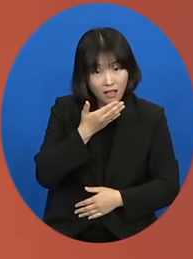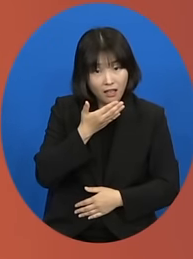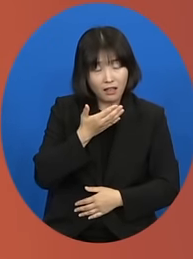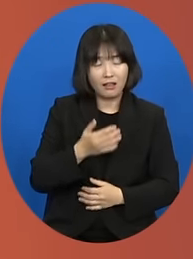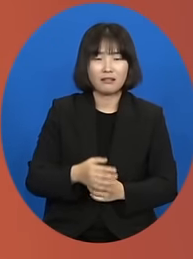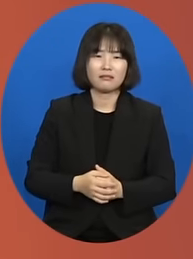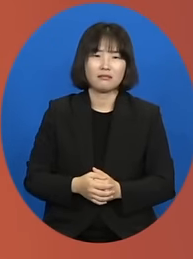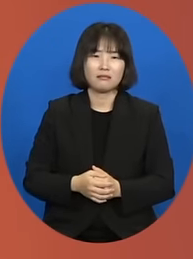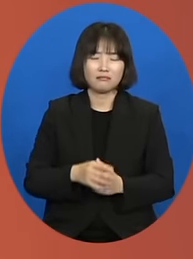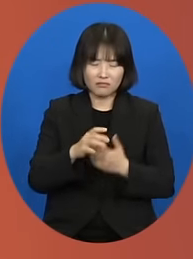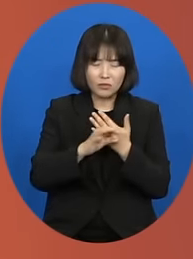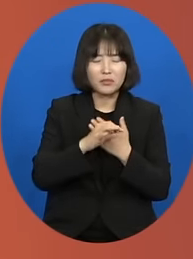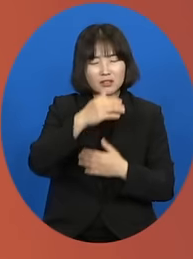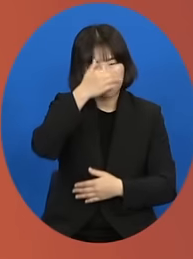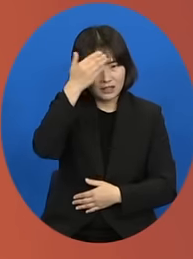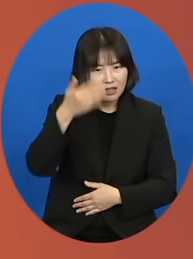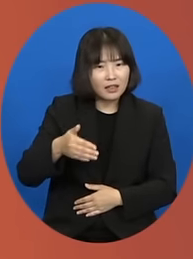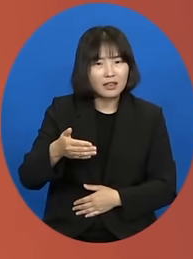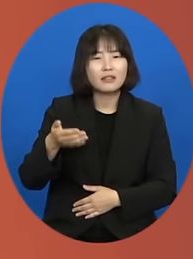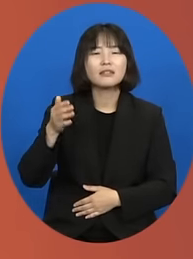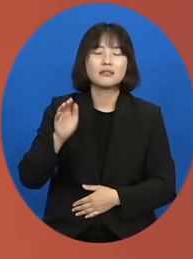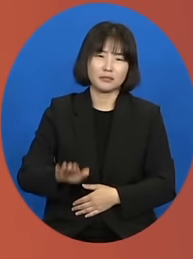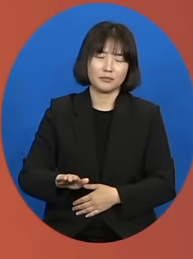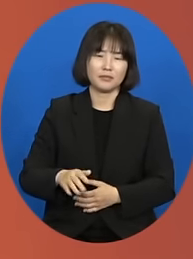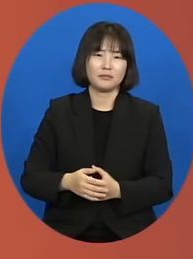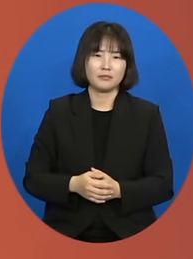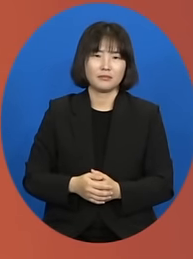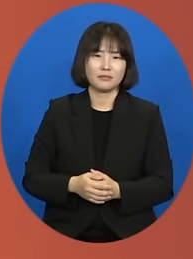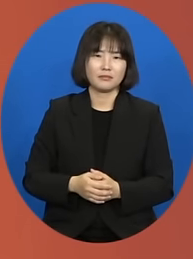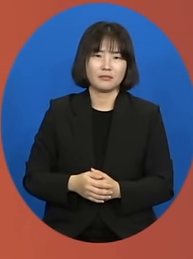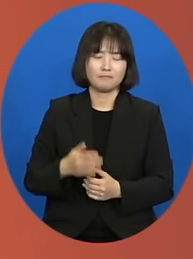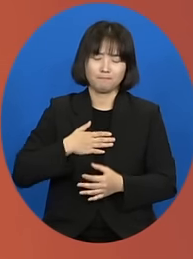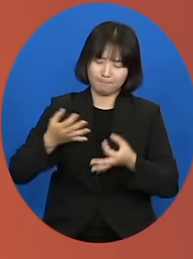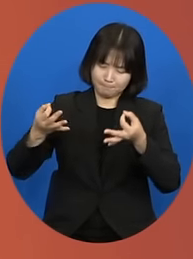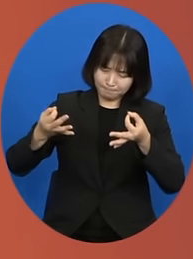그러면 괜찮습니다. 그런데 제가 볼 때, 저는